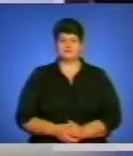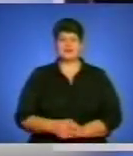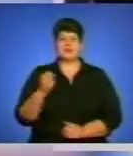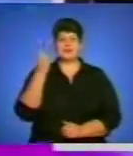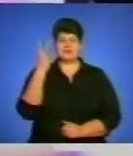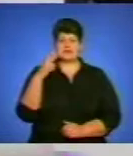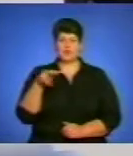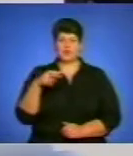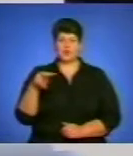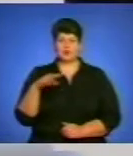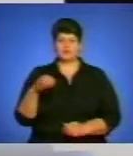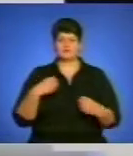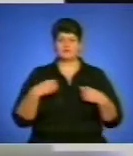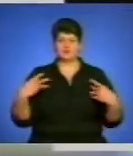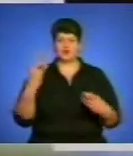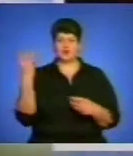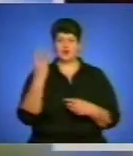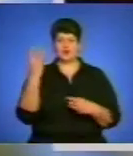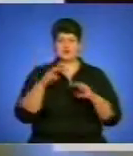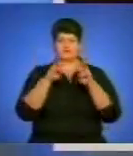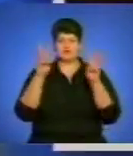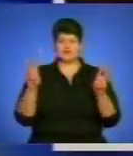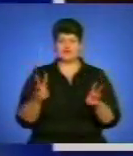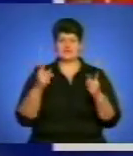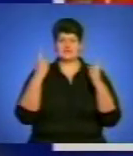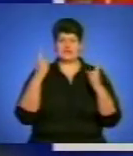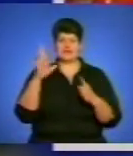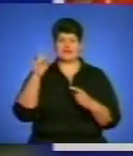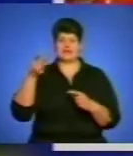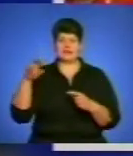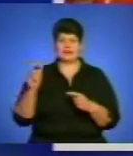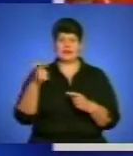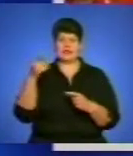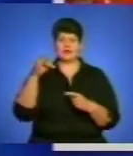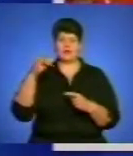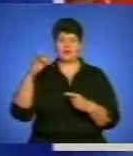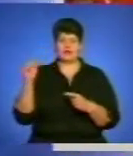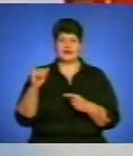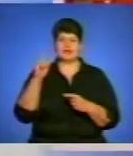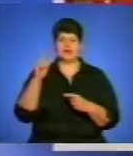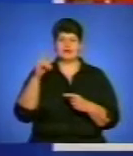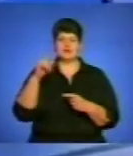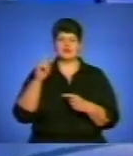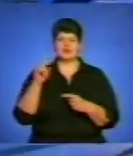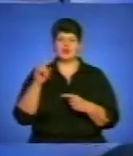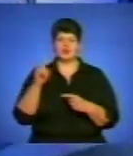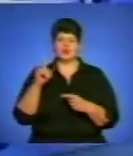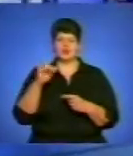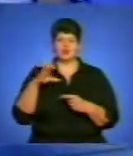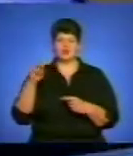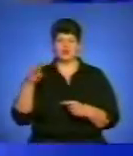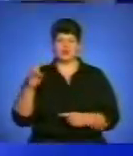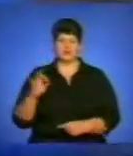12 лютого – праздник трьох святих – Василія Великого, Григорія Богослова та Іоанна Золотоустого.